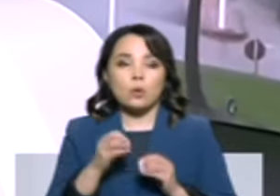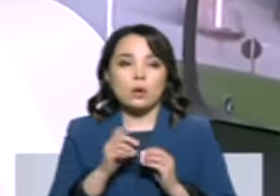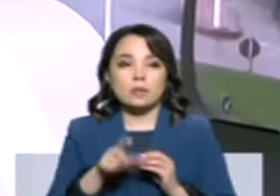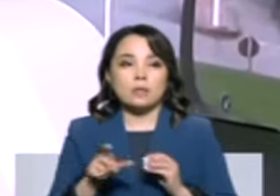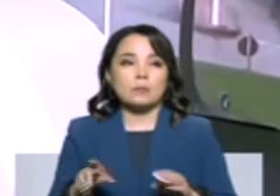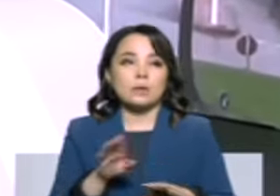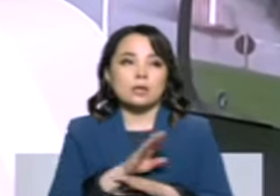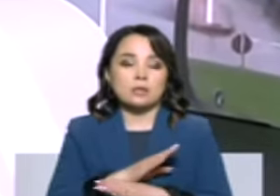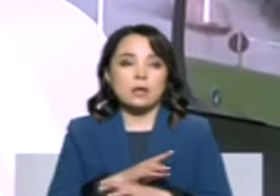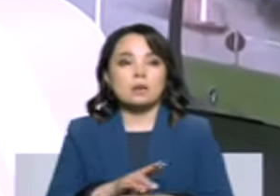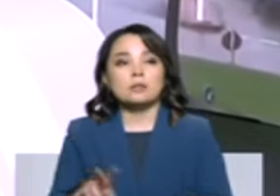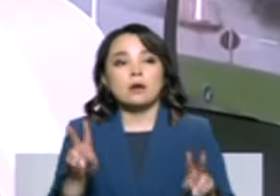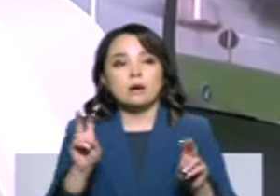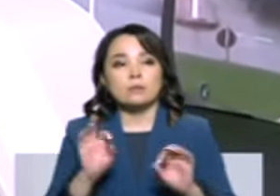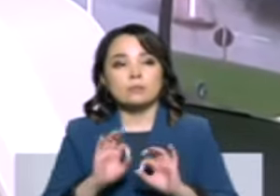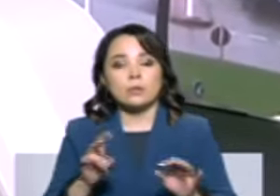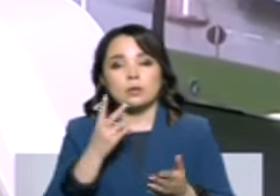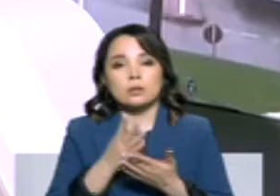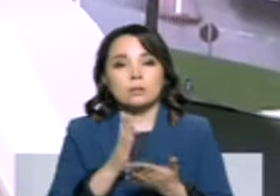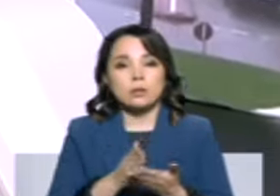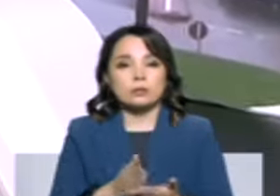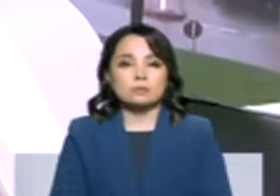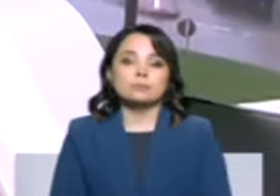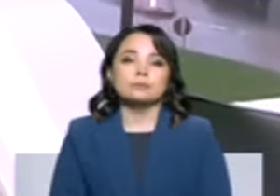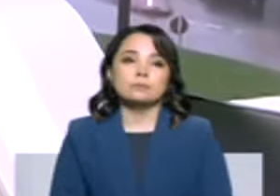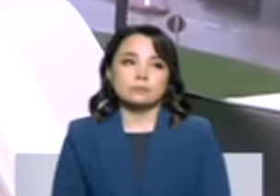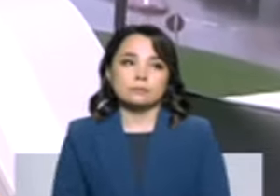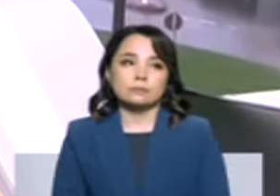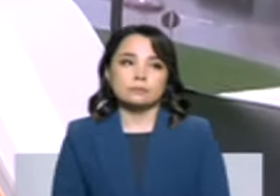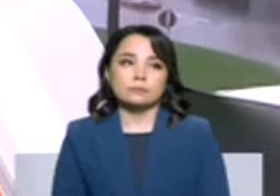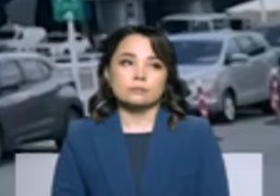қаза тапты. Тақырыпты Арсан Рысбек жалғастырады.